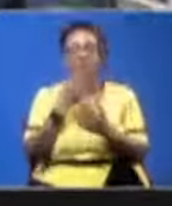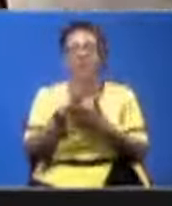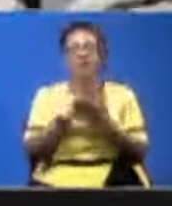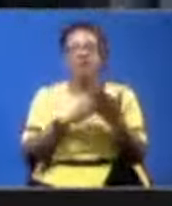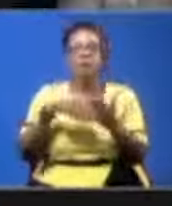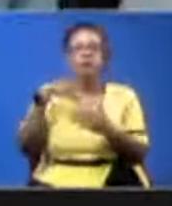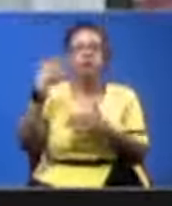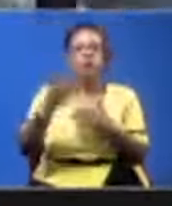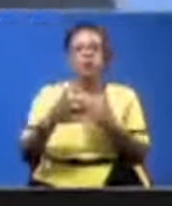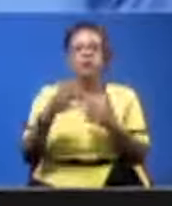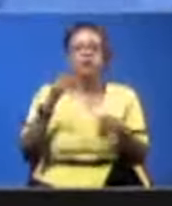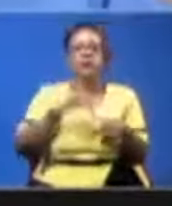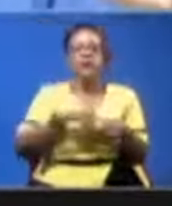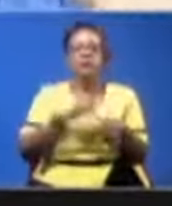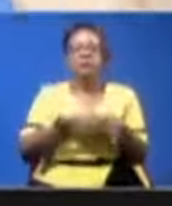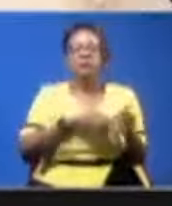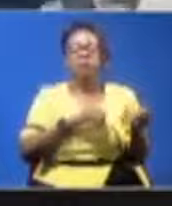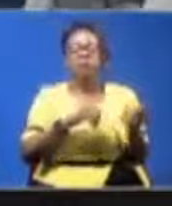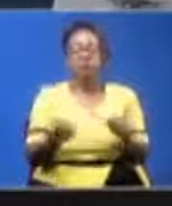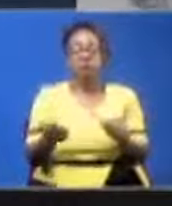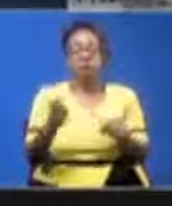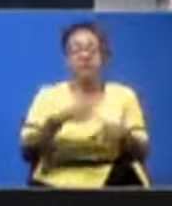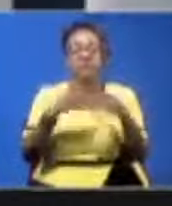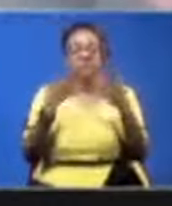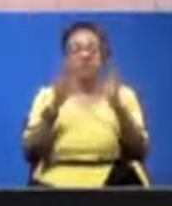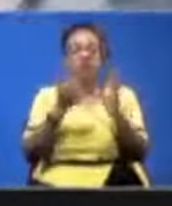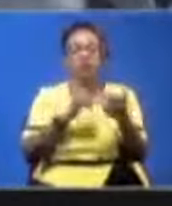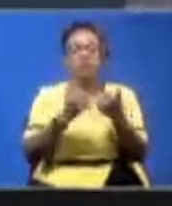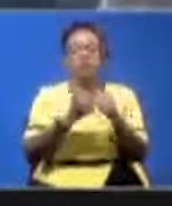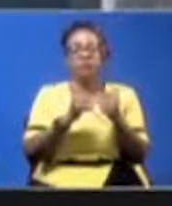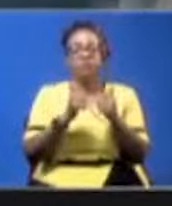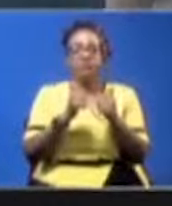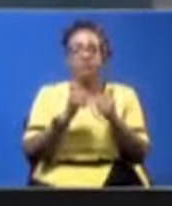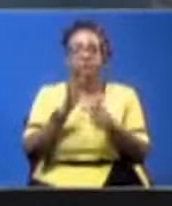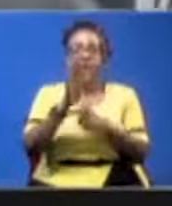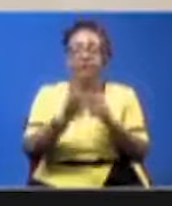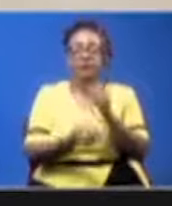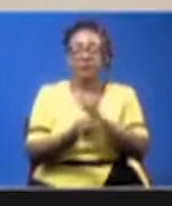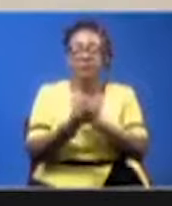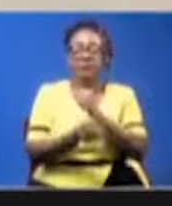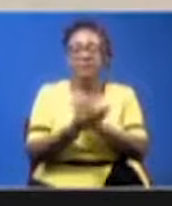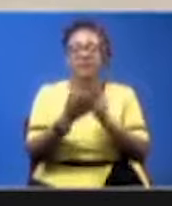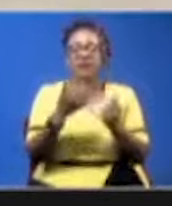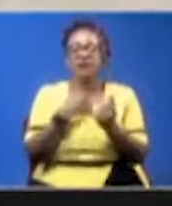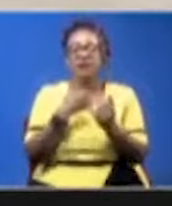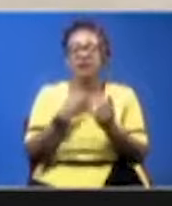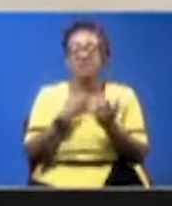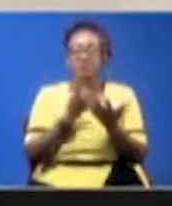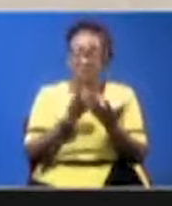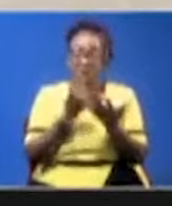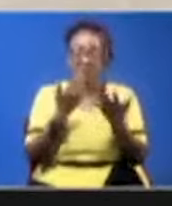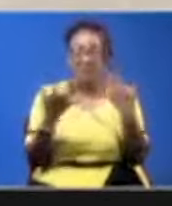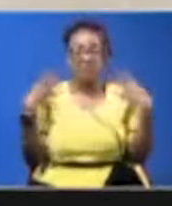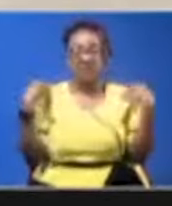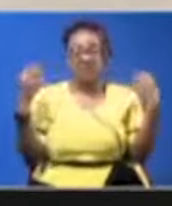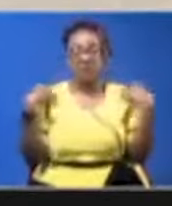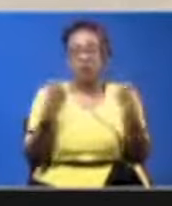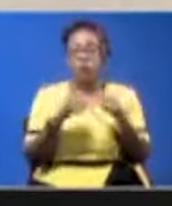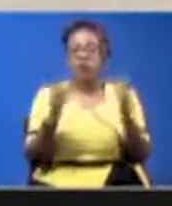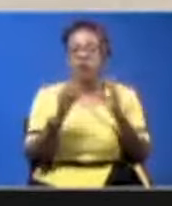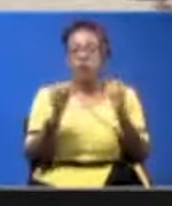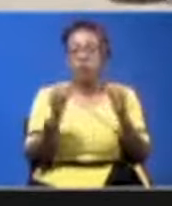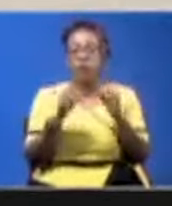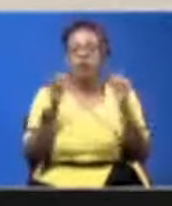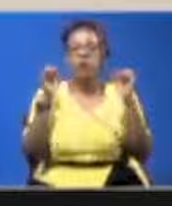huzimia mashindano yanapokamilika. Wakazi na waliobobea wanaeleza kukosa uzoefu ni mojawapo ya vyanzo vya